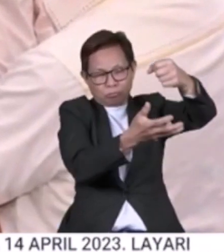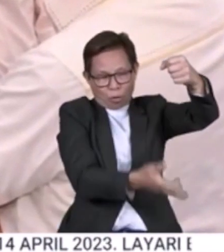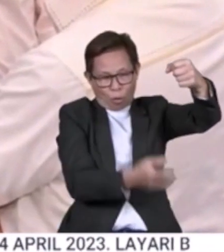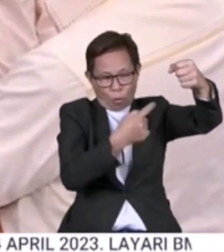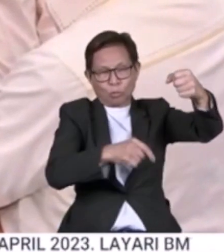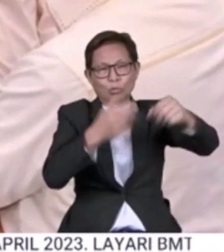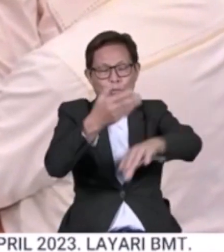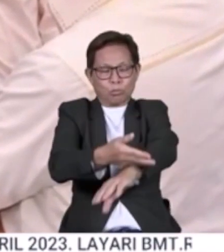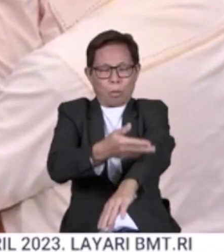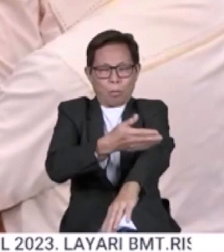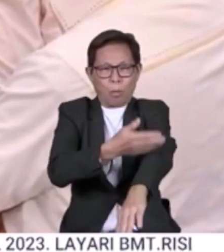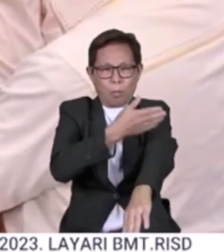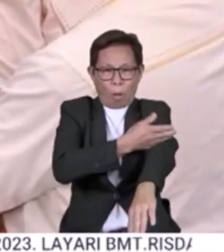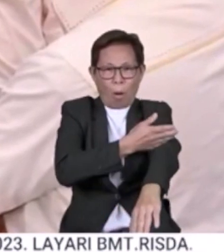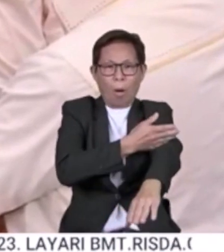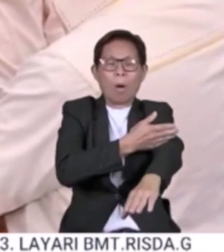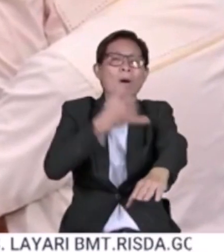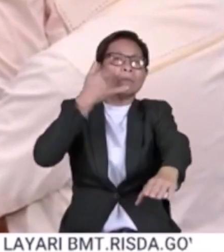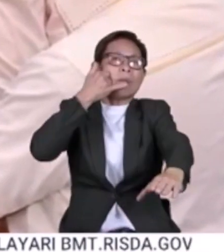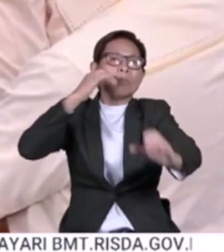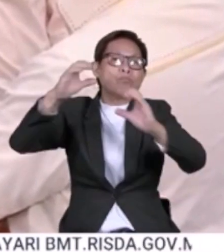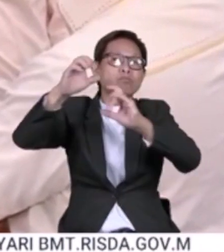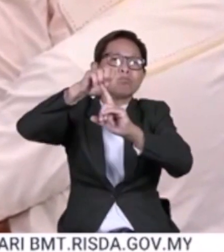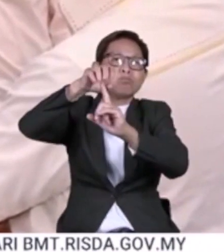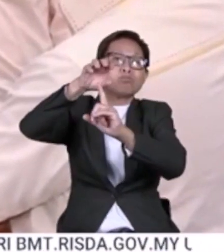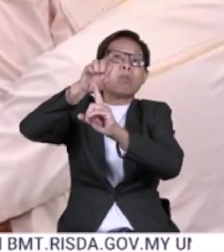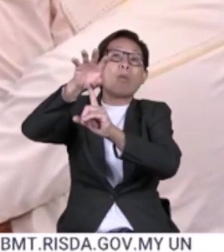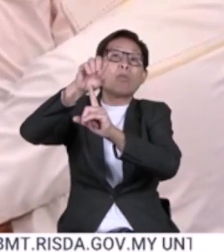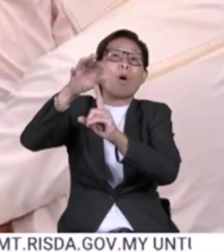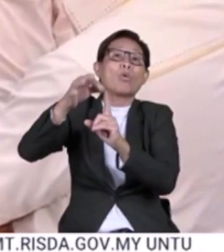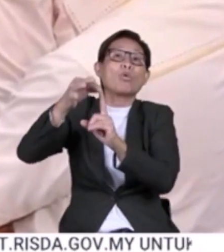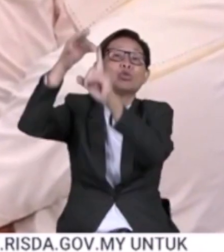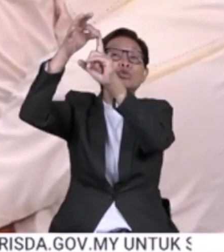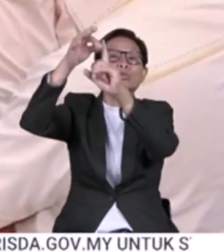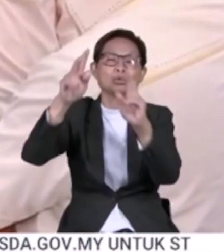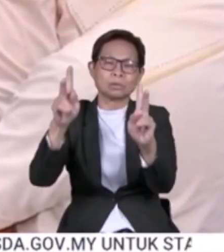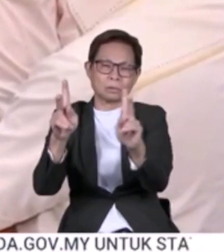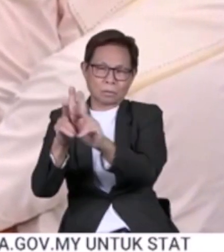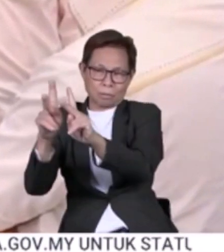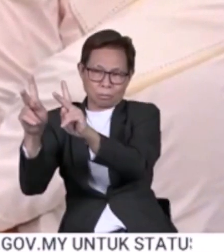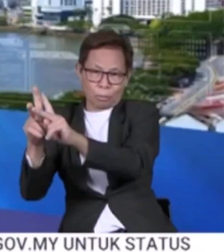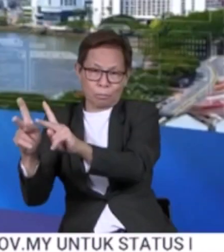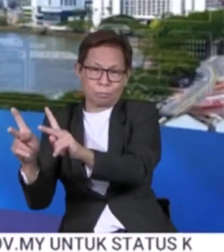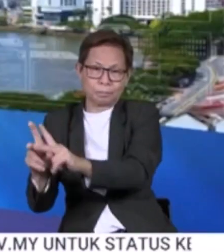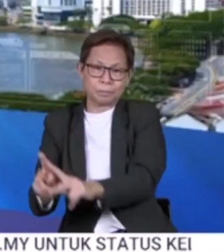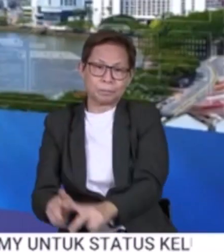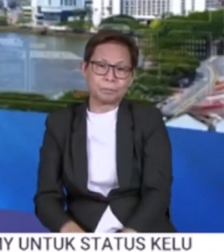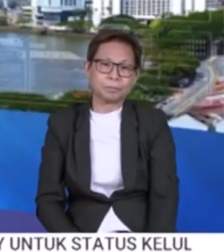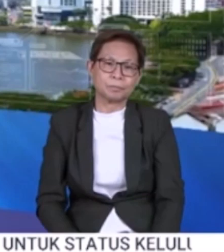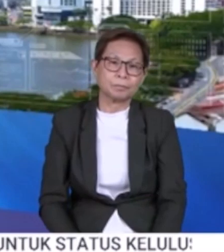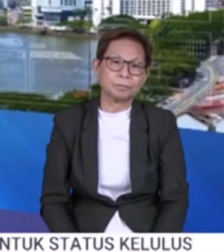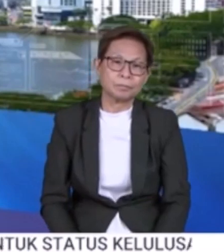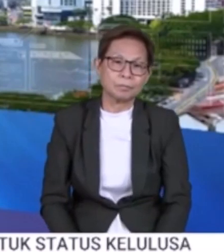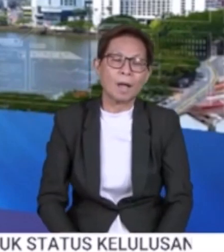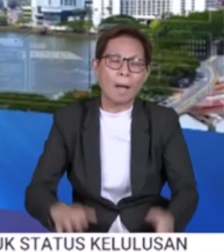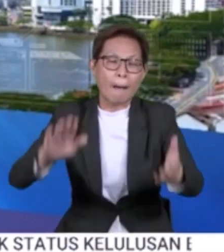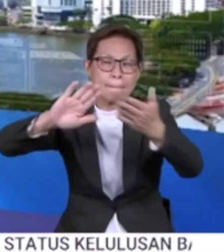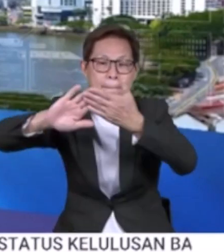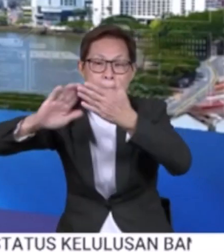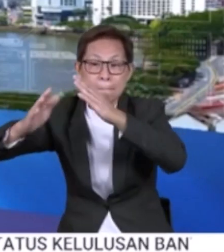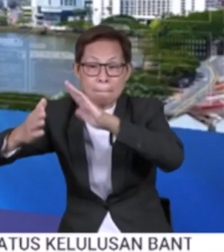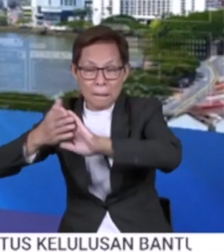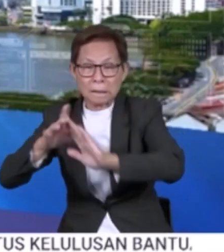untuk menaik taraf kemudahan telekomunikasi khususnya di kawasan luar bandar masyarakat